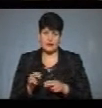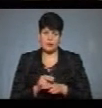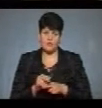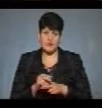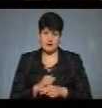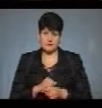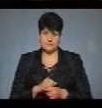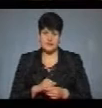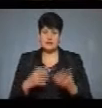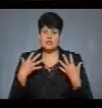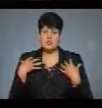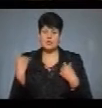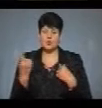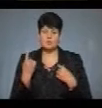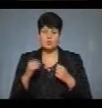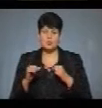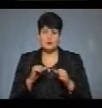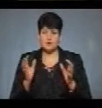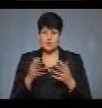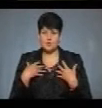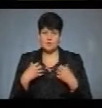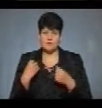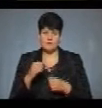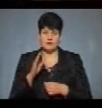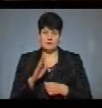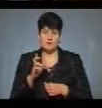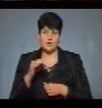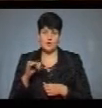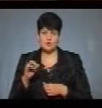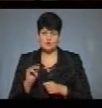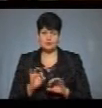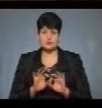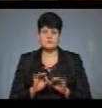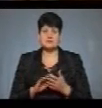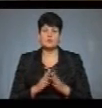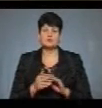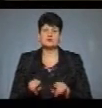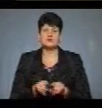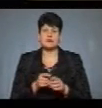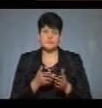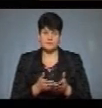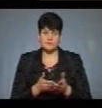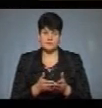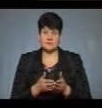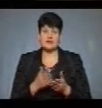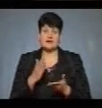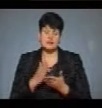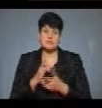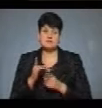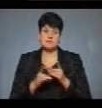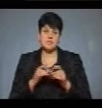лікування. Начальник обласного управління охорони здоров'я Володимир Богайчук так прокоментував ситуацію. Йде зміна керівництва, йде